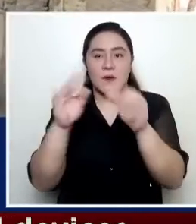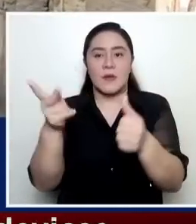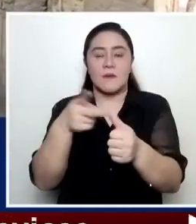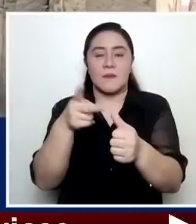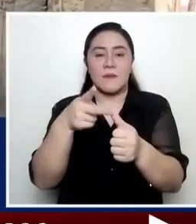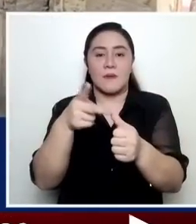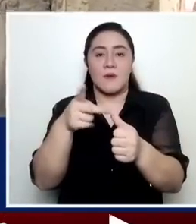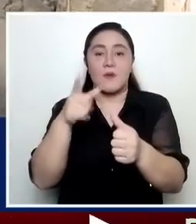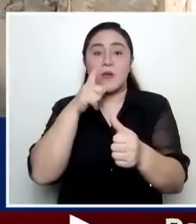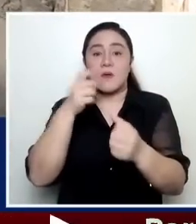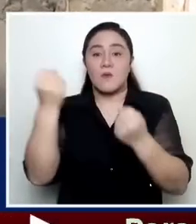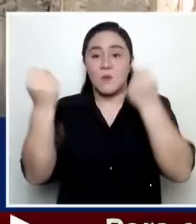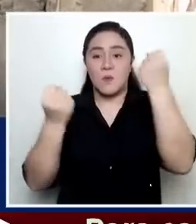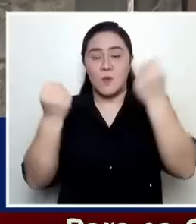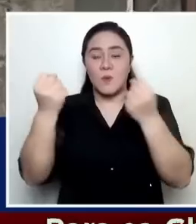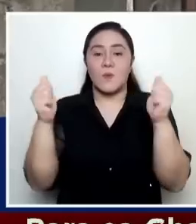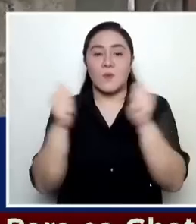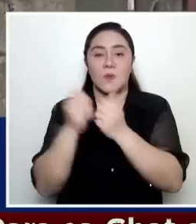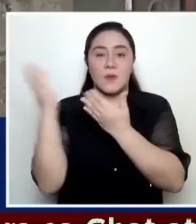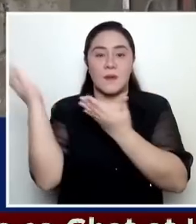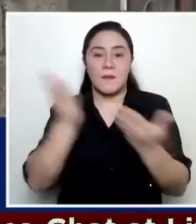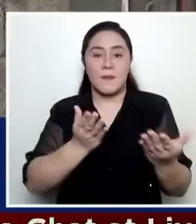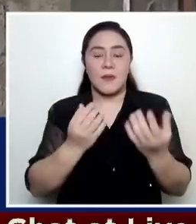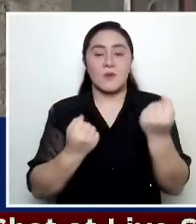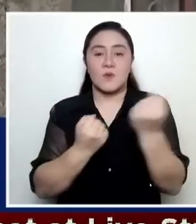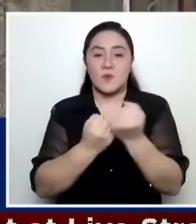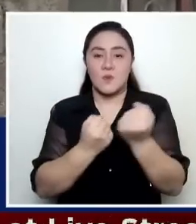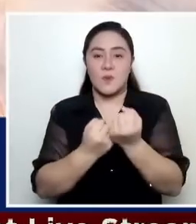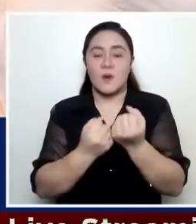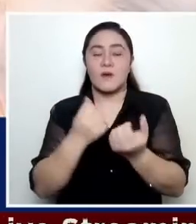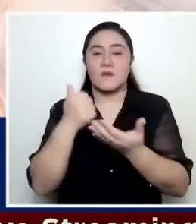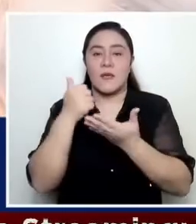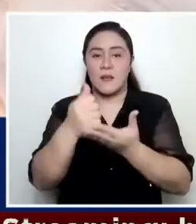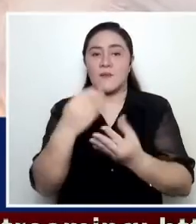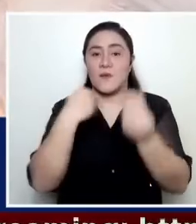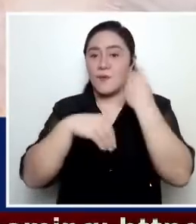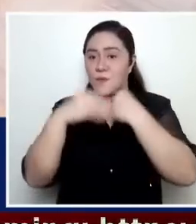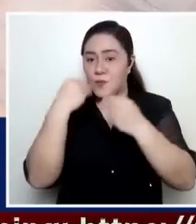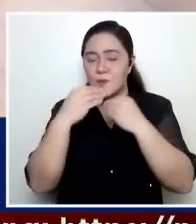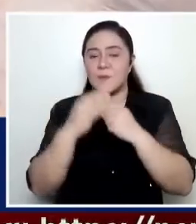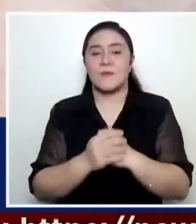mga communities na unay hindi mahatiran dahil nga